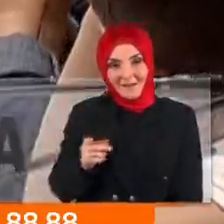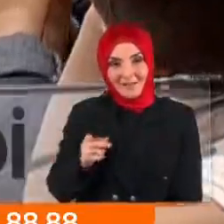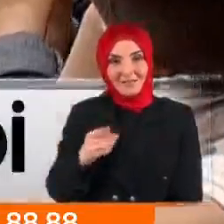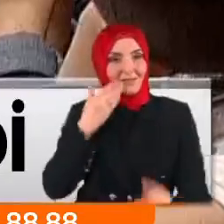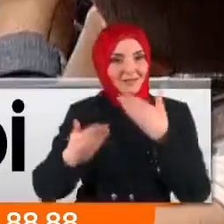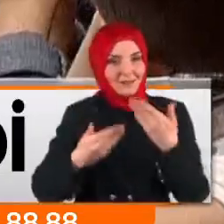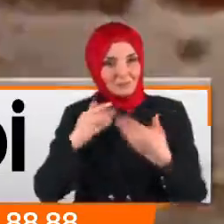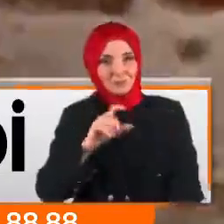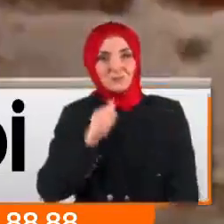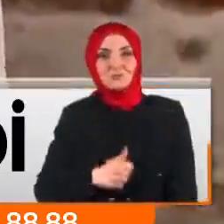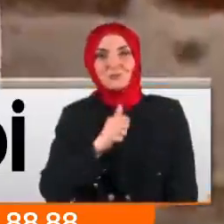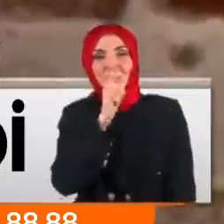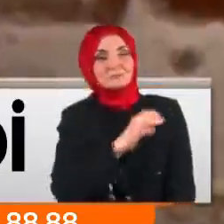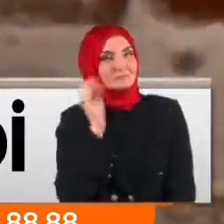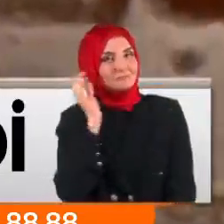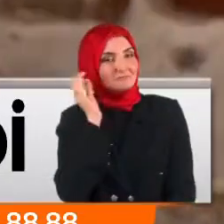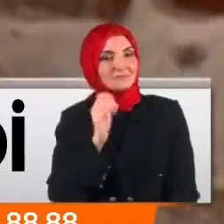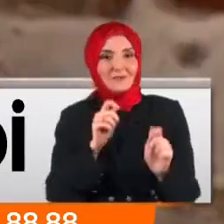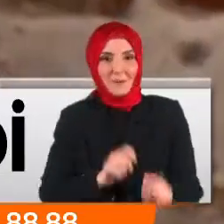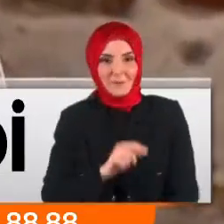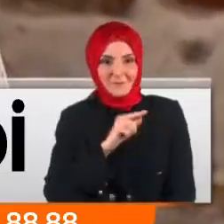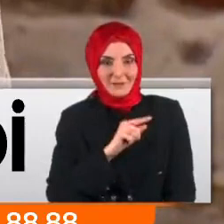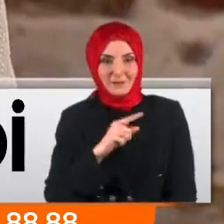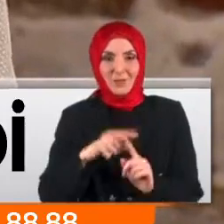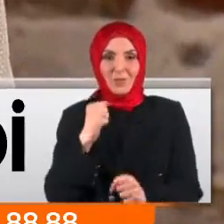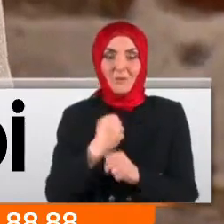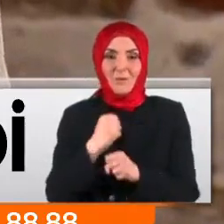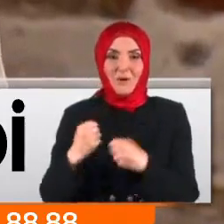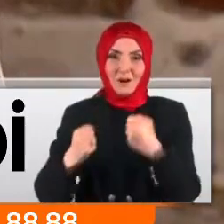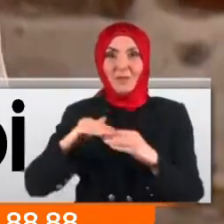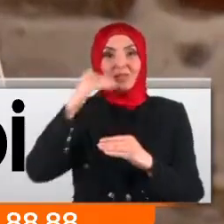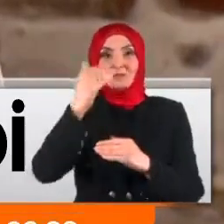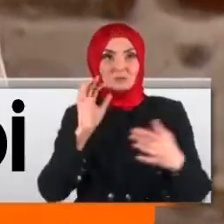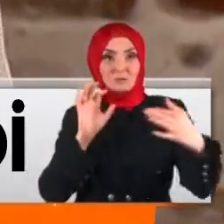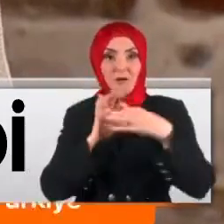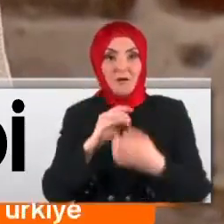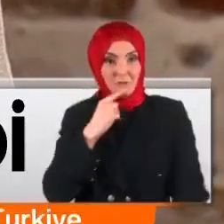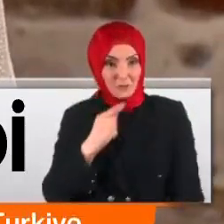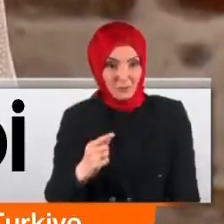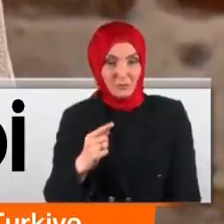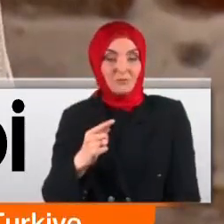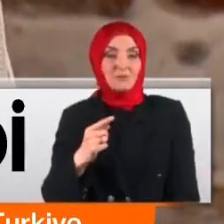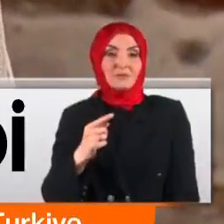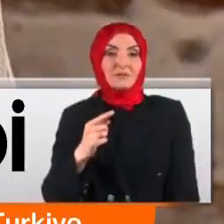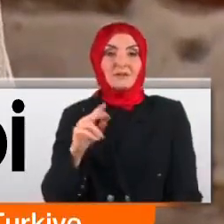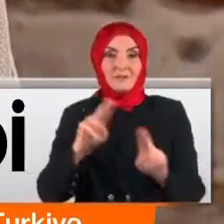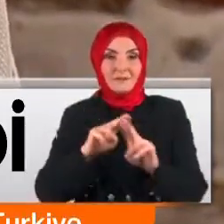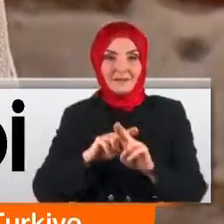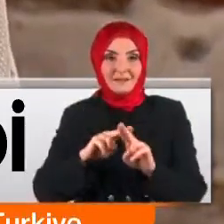Tok aracında dışa bağımlılık varmış, bataryasında falan. Ona ayrıyeten bir fabrika açar, onları